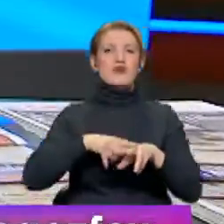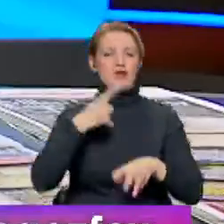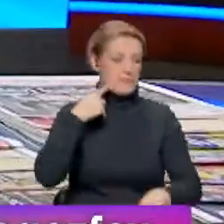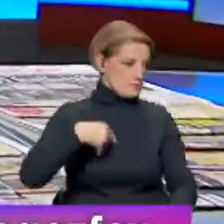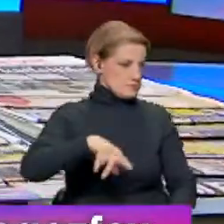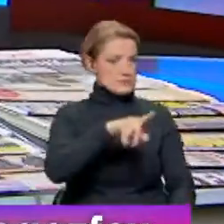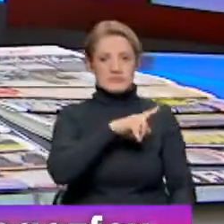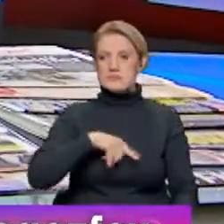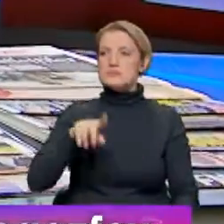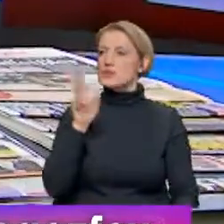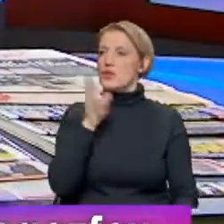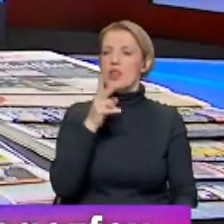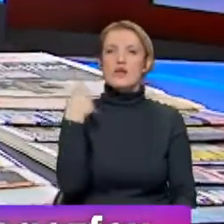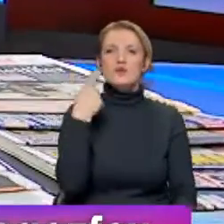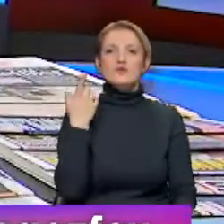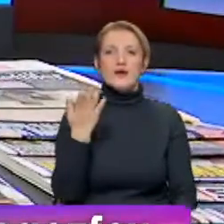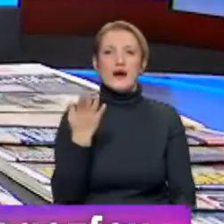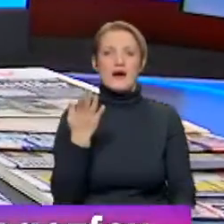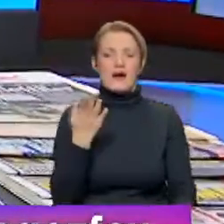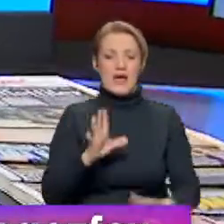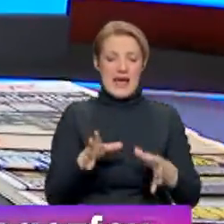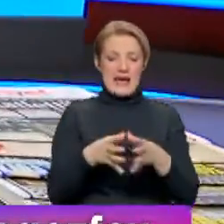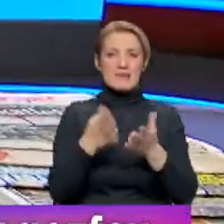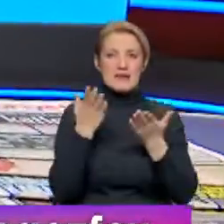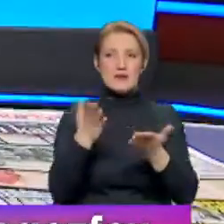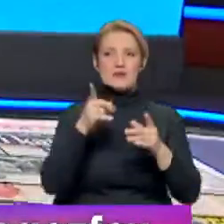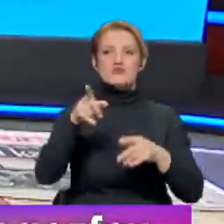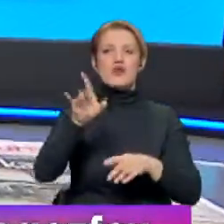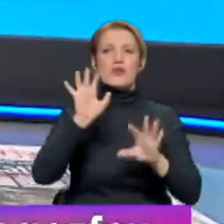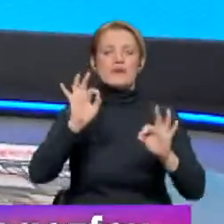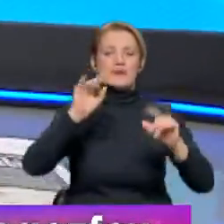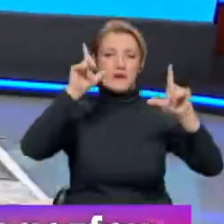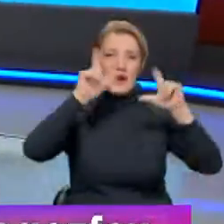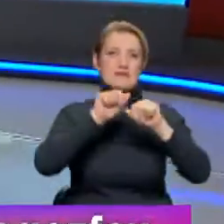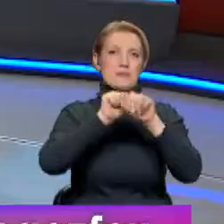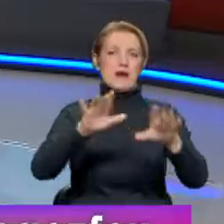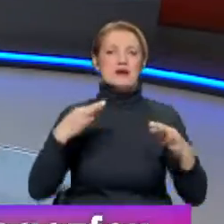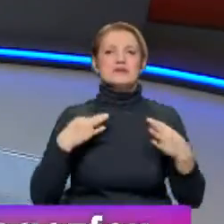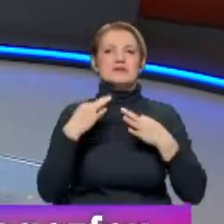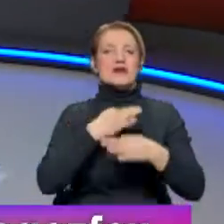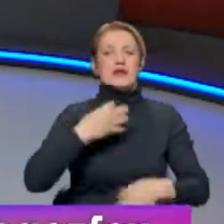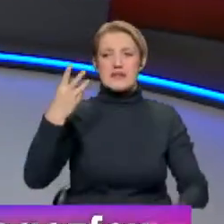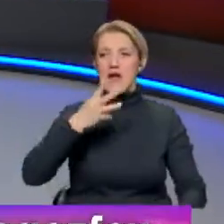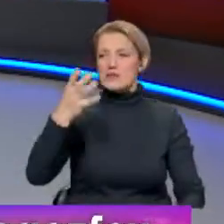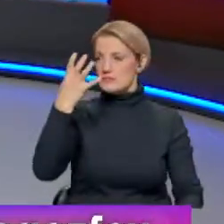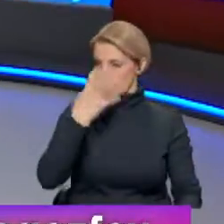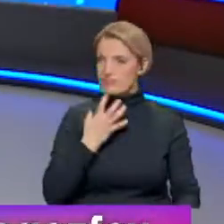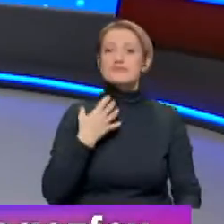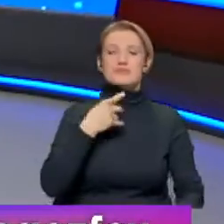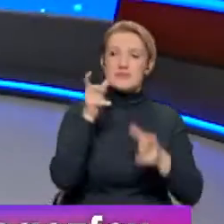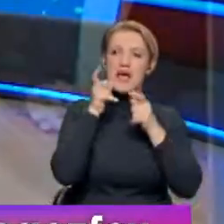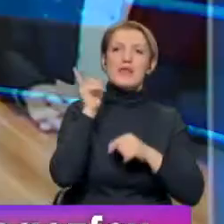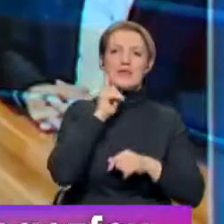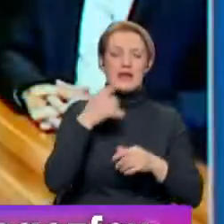baktı. Gülen yüzler ve kurmay ekibiyle şöyle bir paylaşım var. Sayın Erdoğan, tavsiyeni dikkate